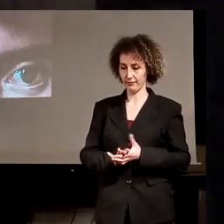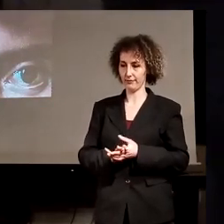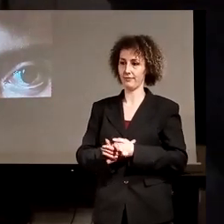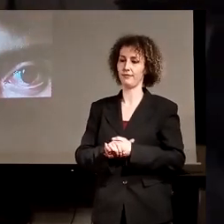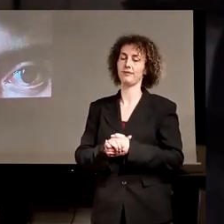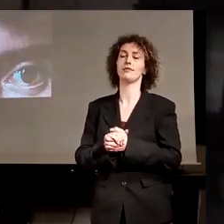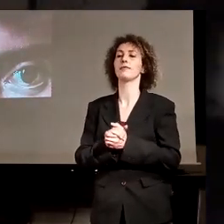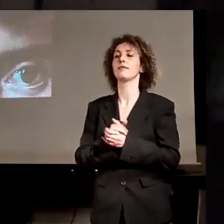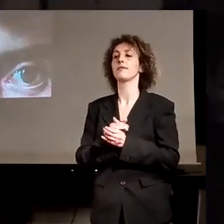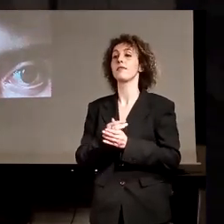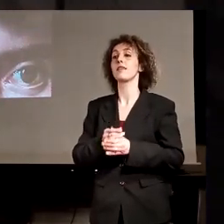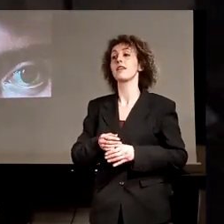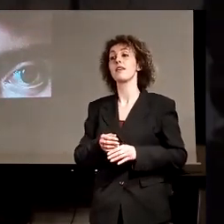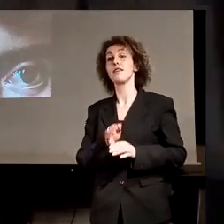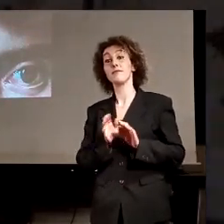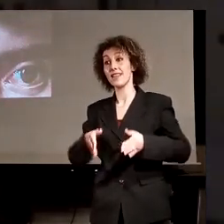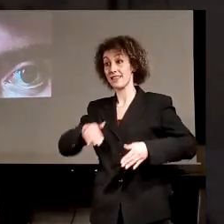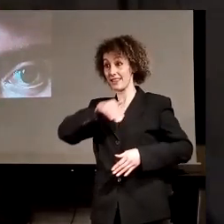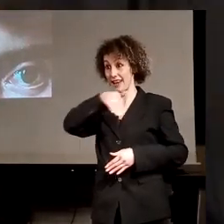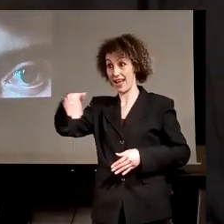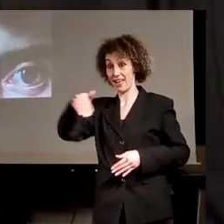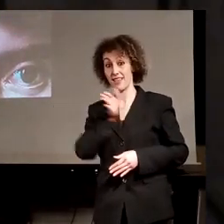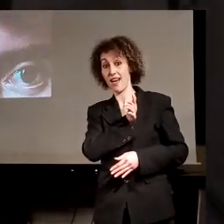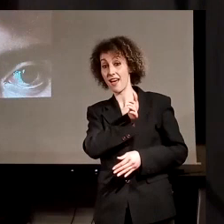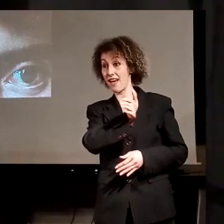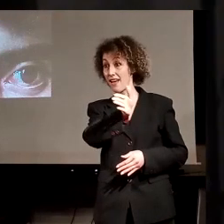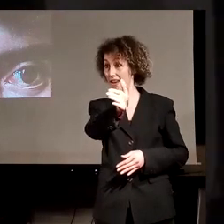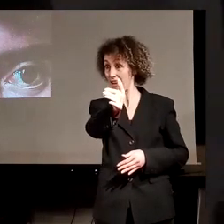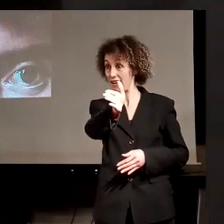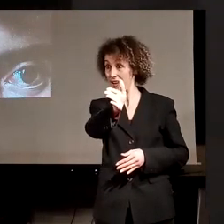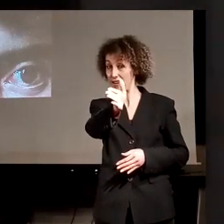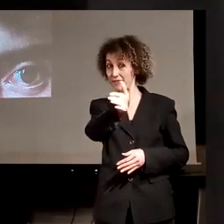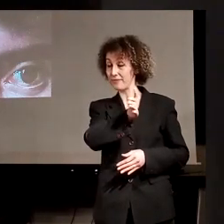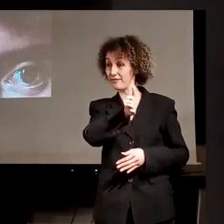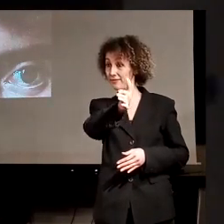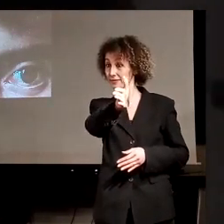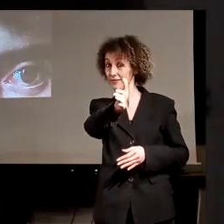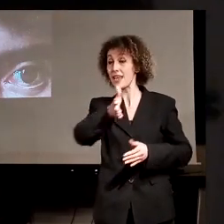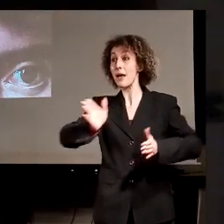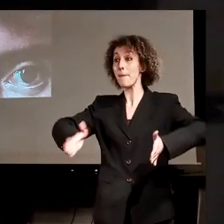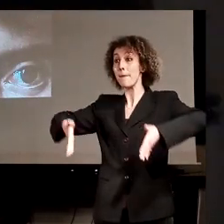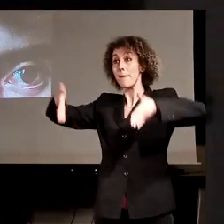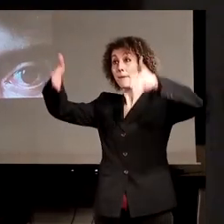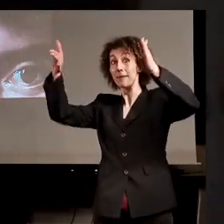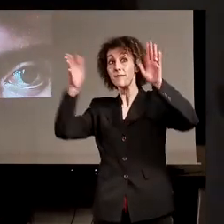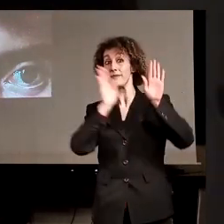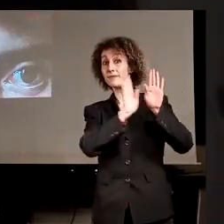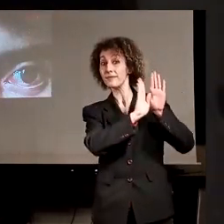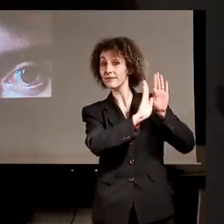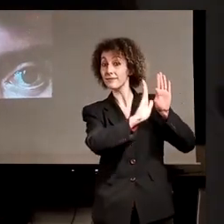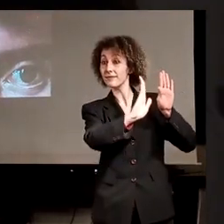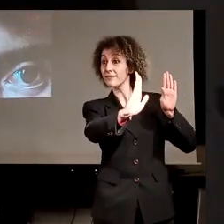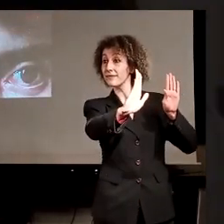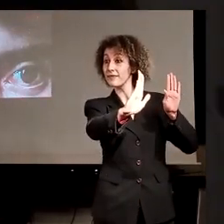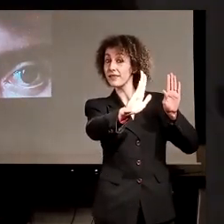sul lato sinistro della strada in direzione est la linea degli edifici è interrotta dal